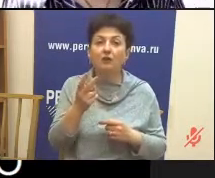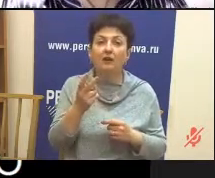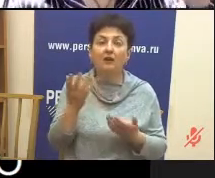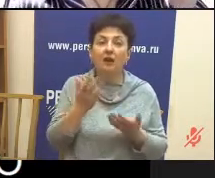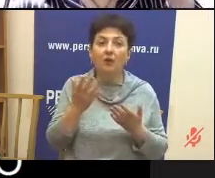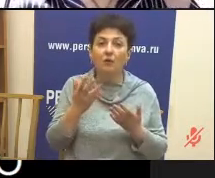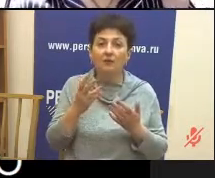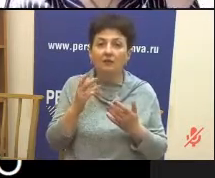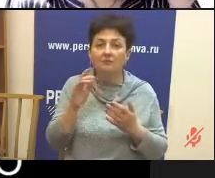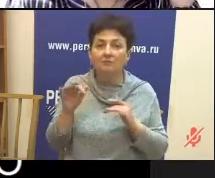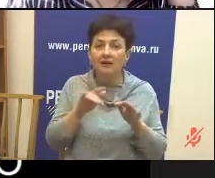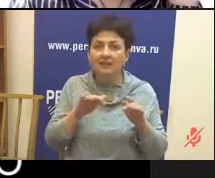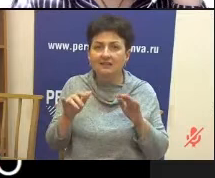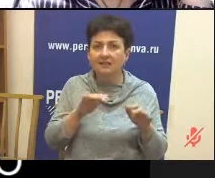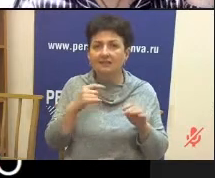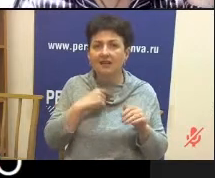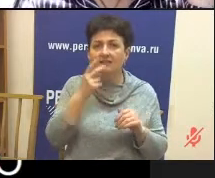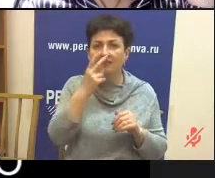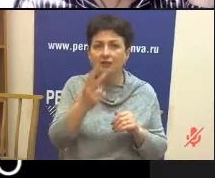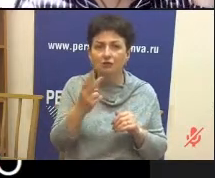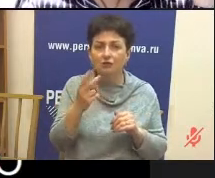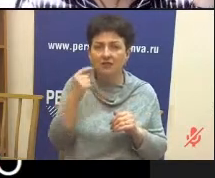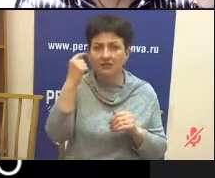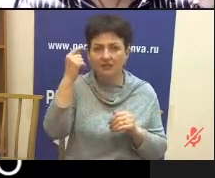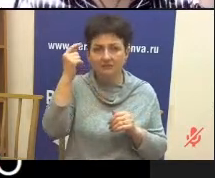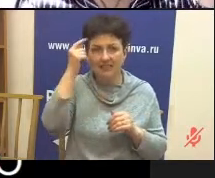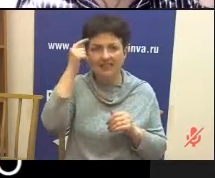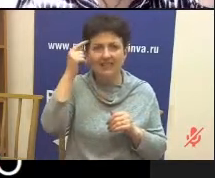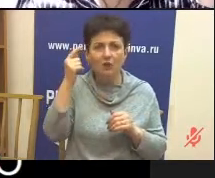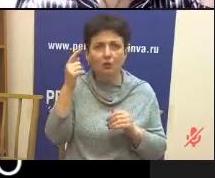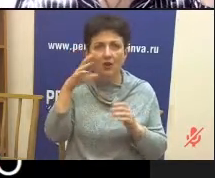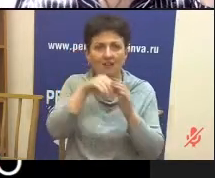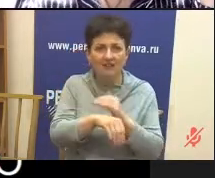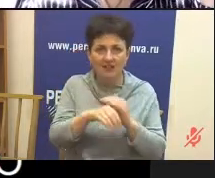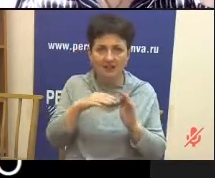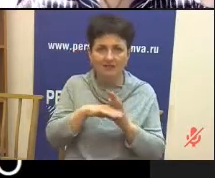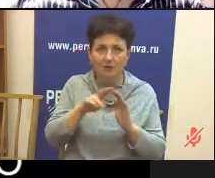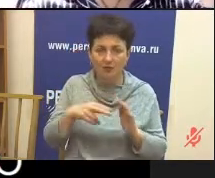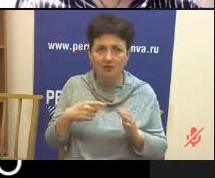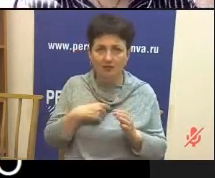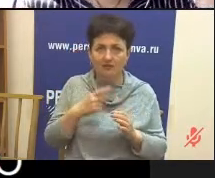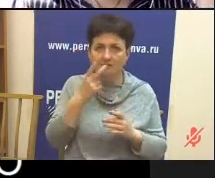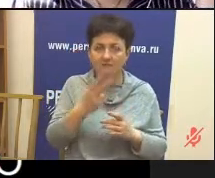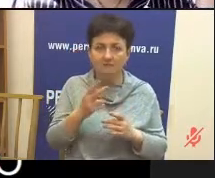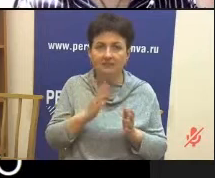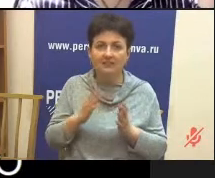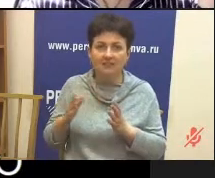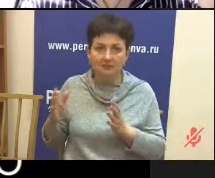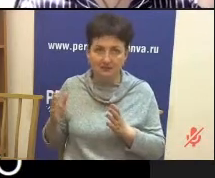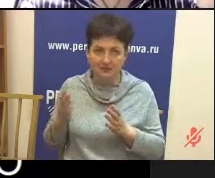проходят, я вижу какой-то процесс, я вижу интеллектуальный вклад